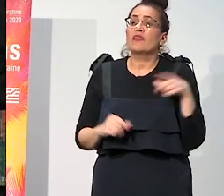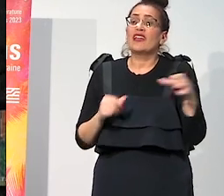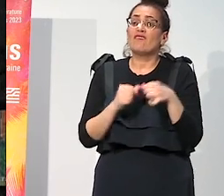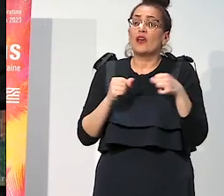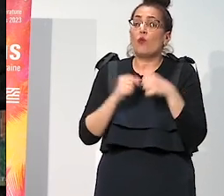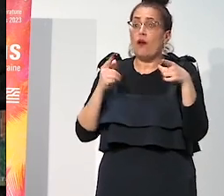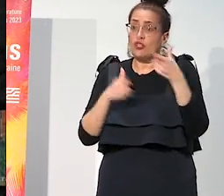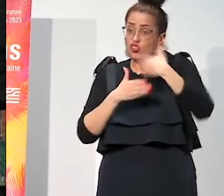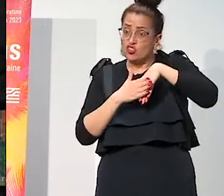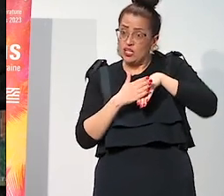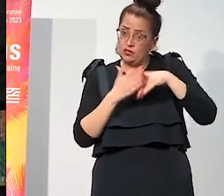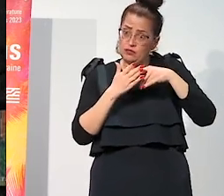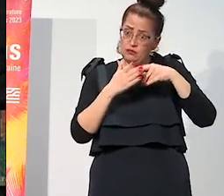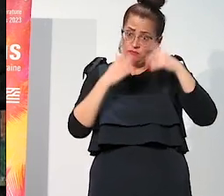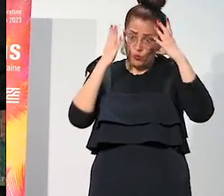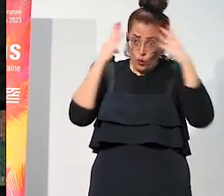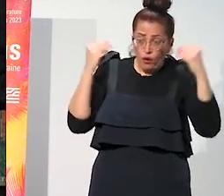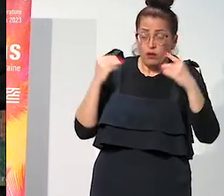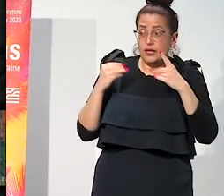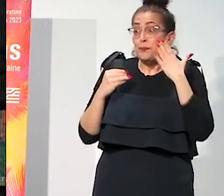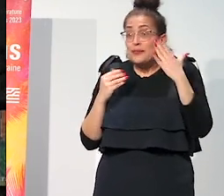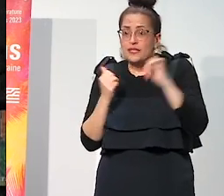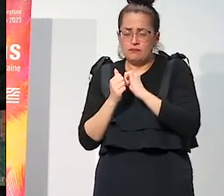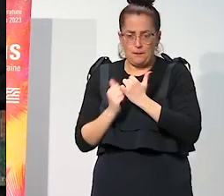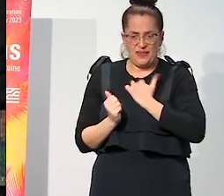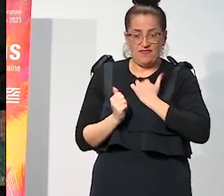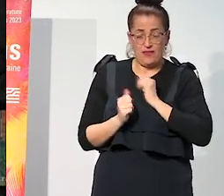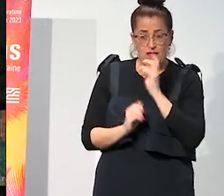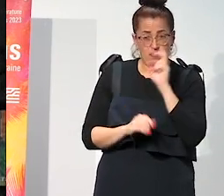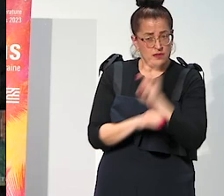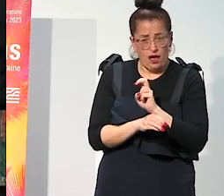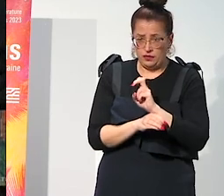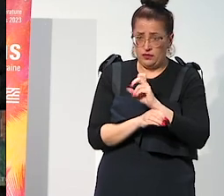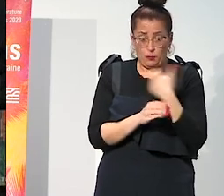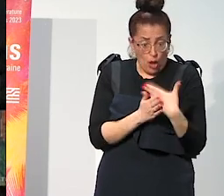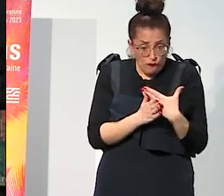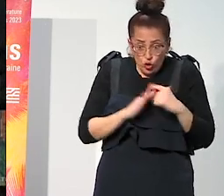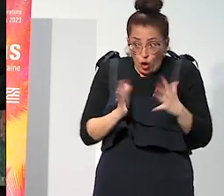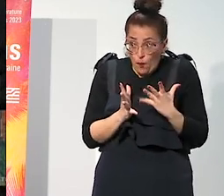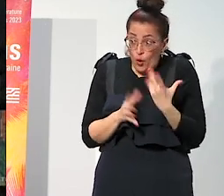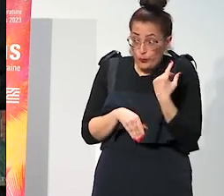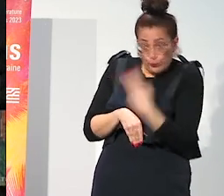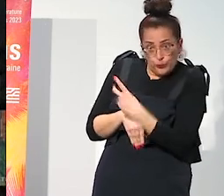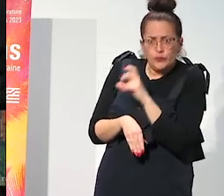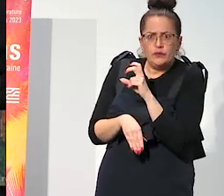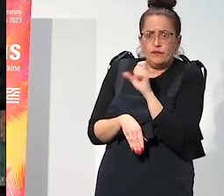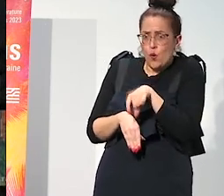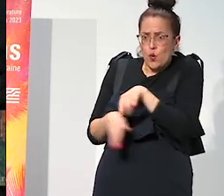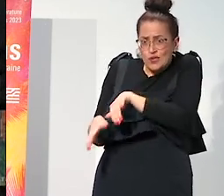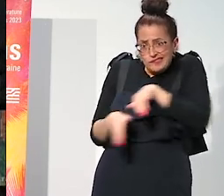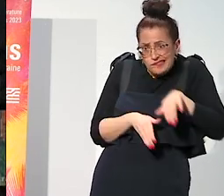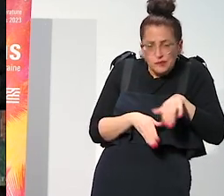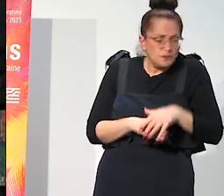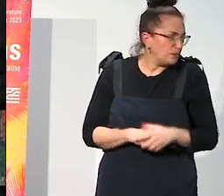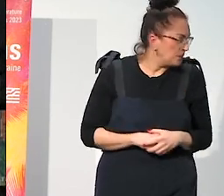de conserver leurs documents intimes pour que ça fasse preuve. Et elle se dit, elle l'écrit,